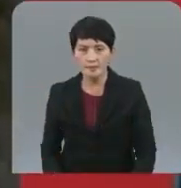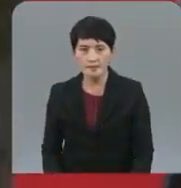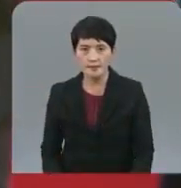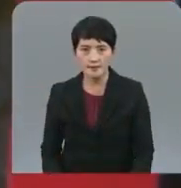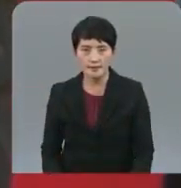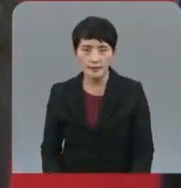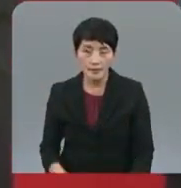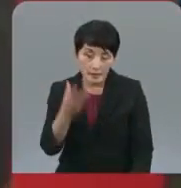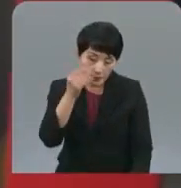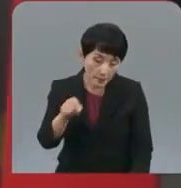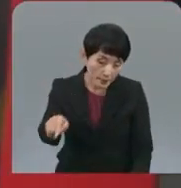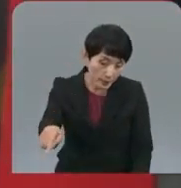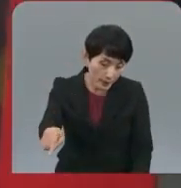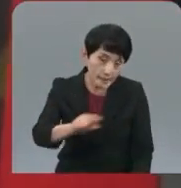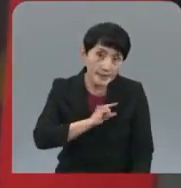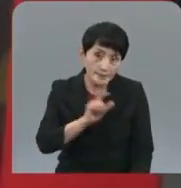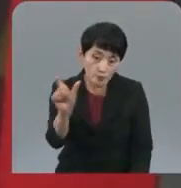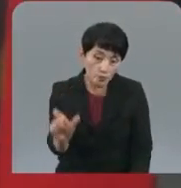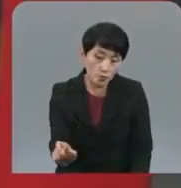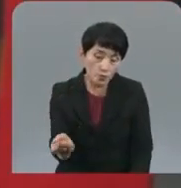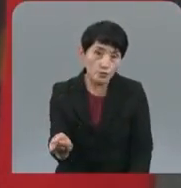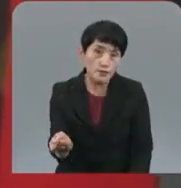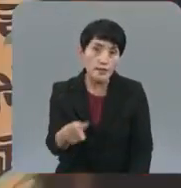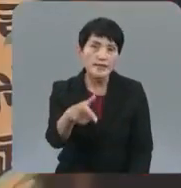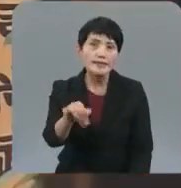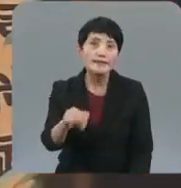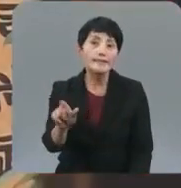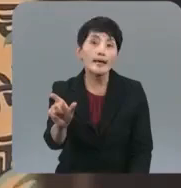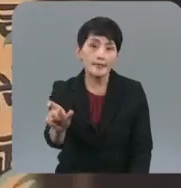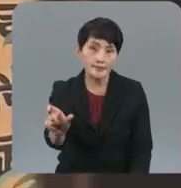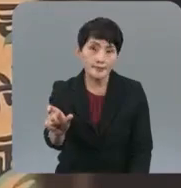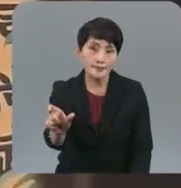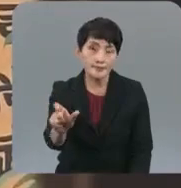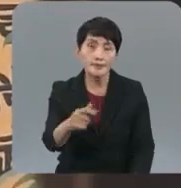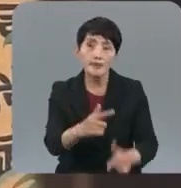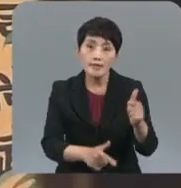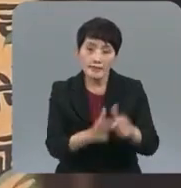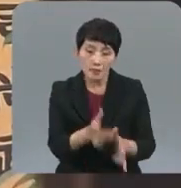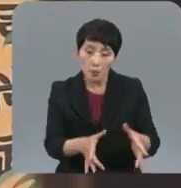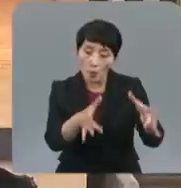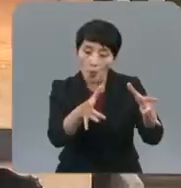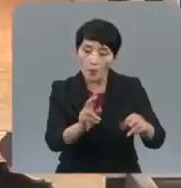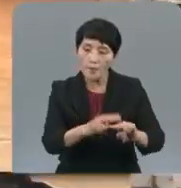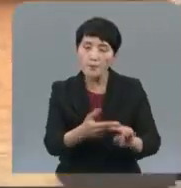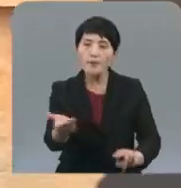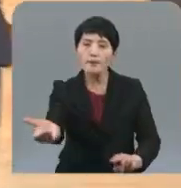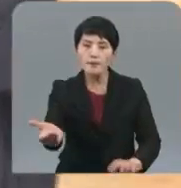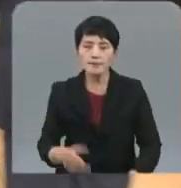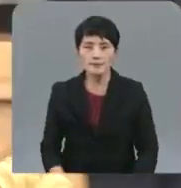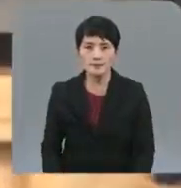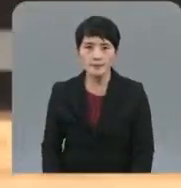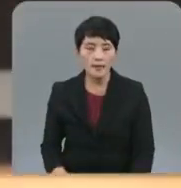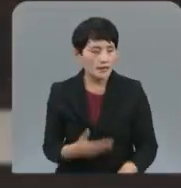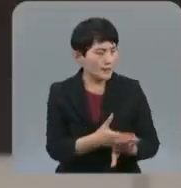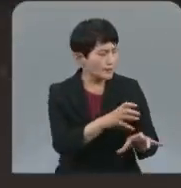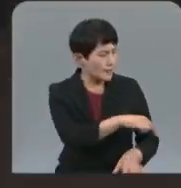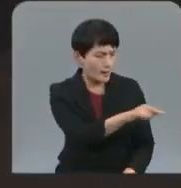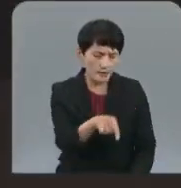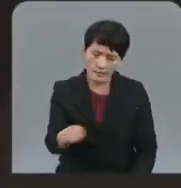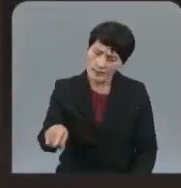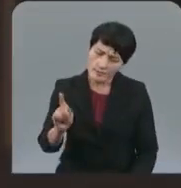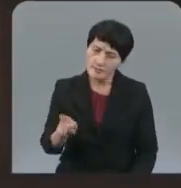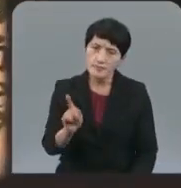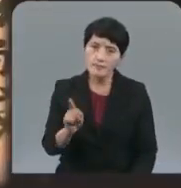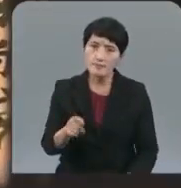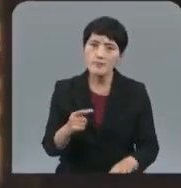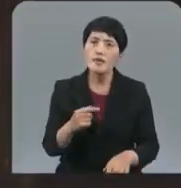criminels de guerre de classe A il est ainsi considéré comme un symbole du passé militariste du Japon par les pays voisins comme les deux et la